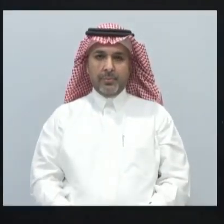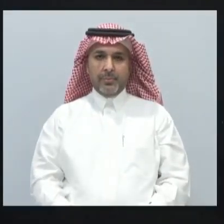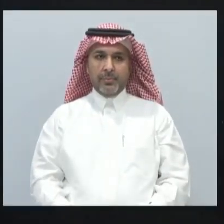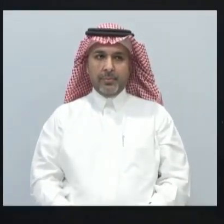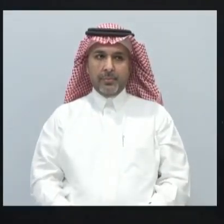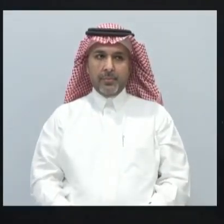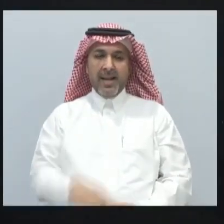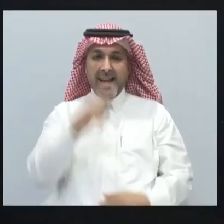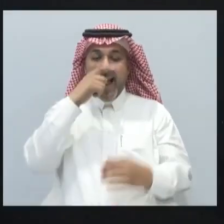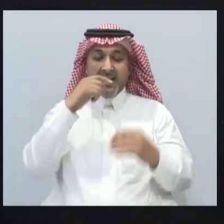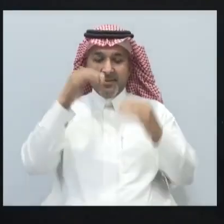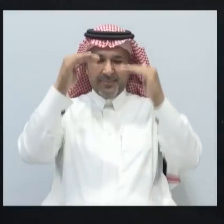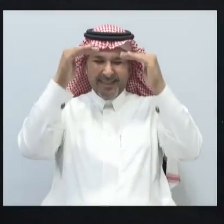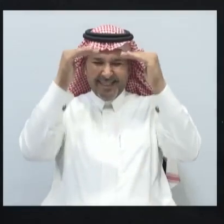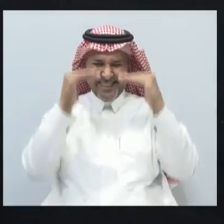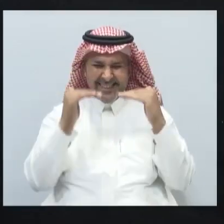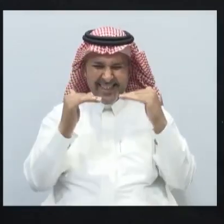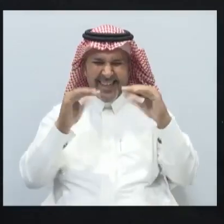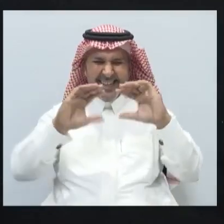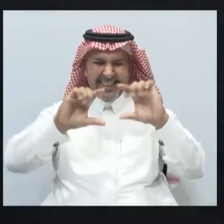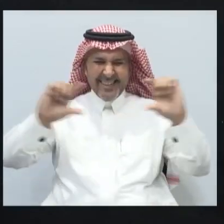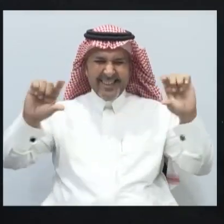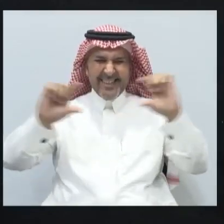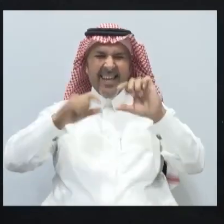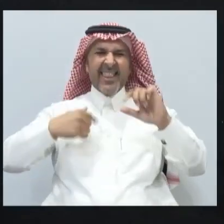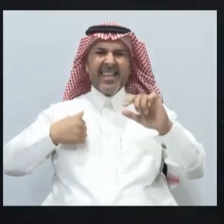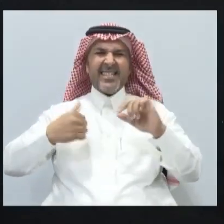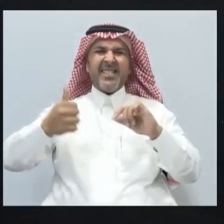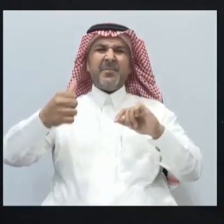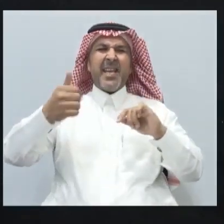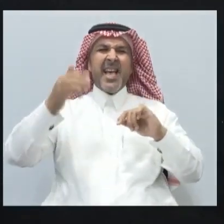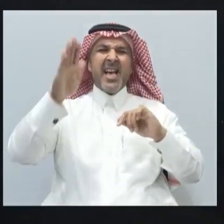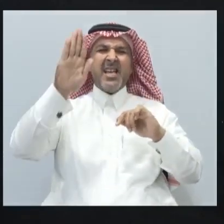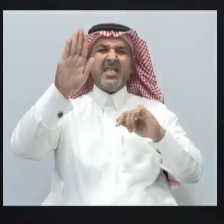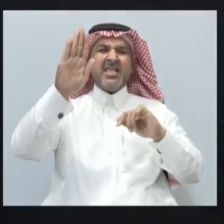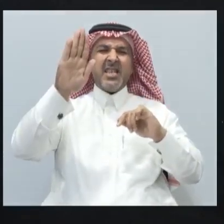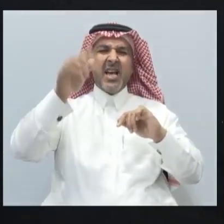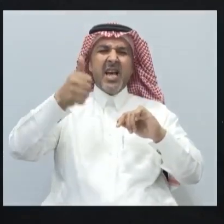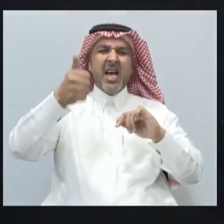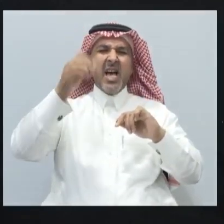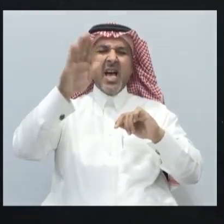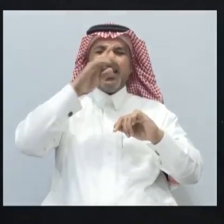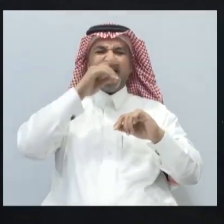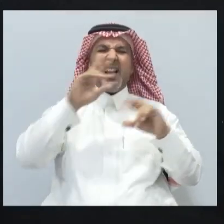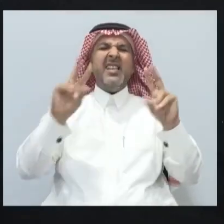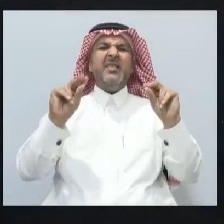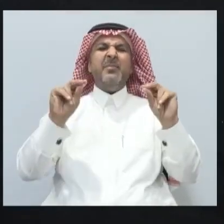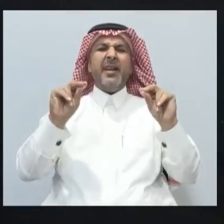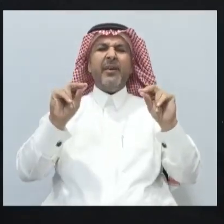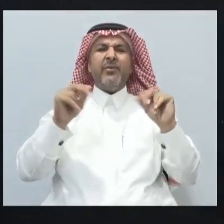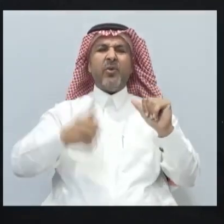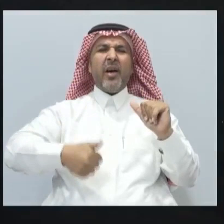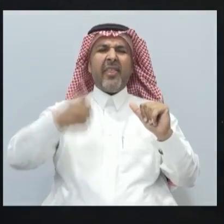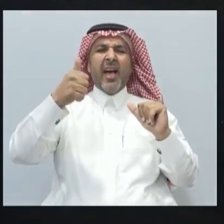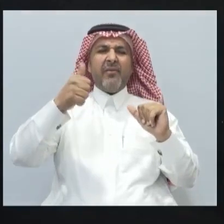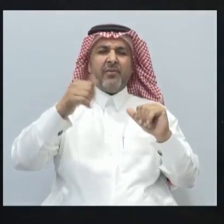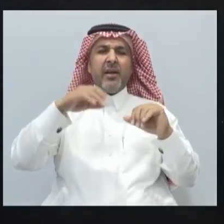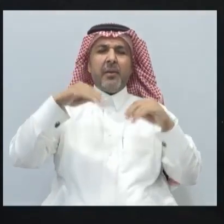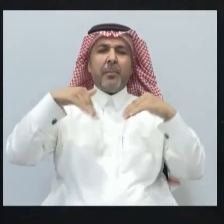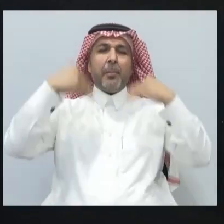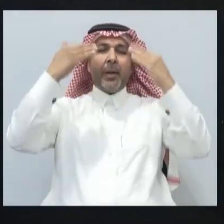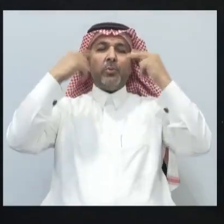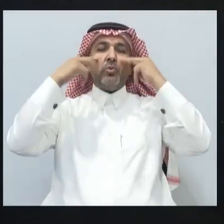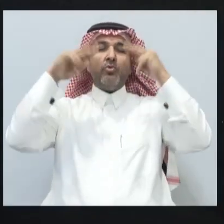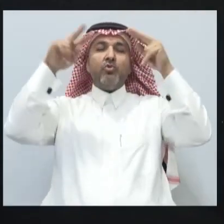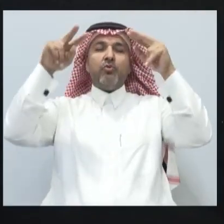اوحد الاساس عندي عدد كبير وعدد صغير اروح اوحد على العدد الصغير يعني العدد الصغير هو اللي ابقيه والعدد الكبير هو اللي